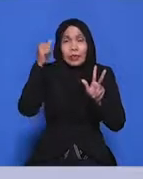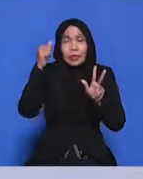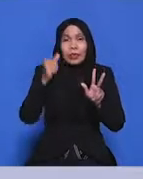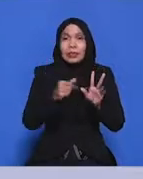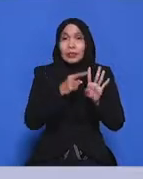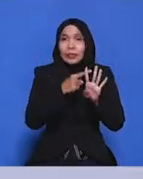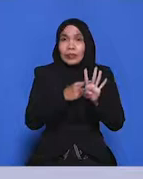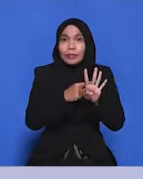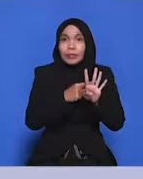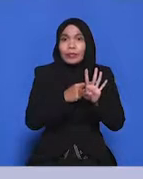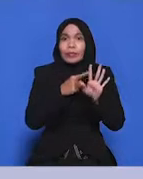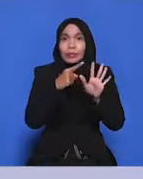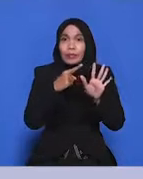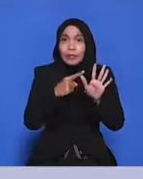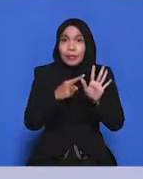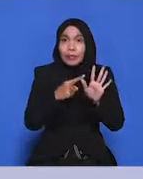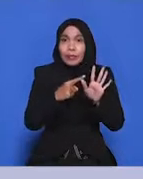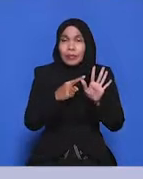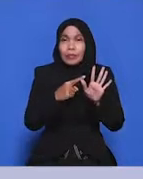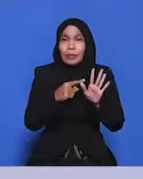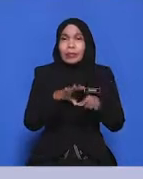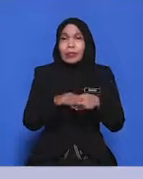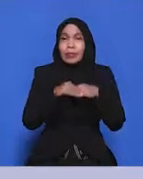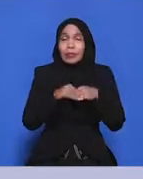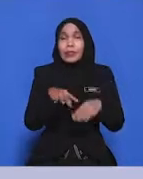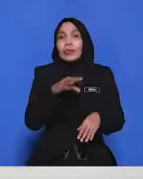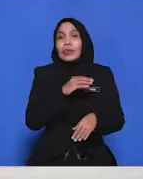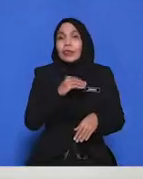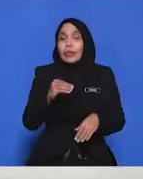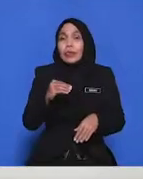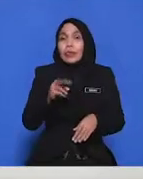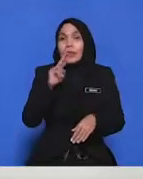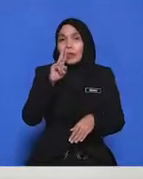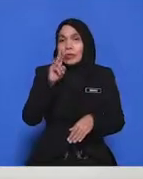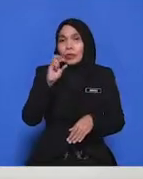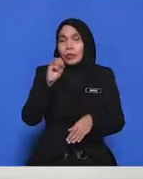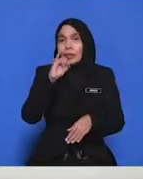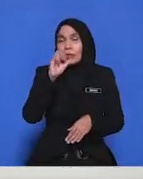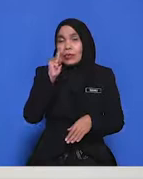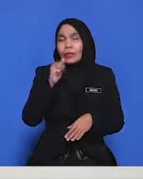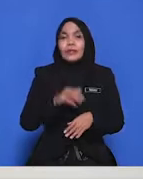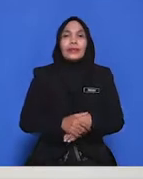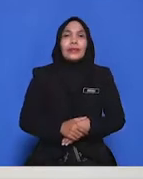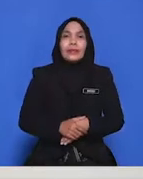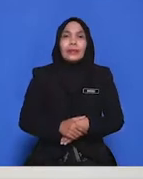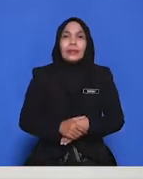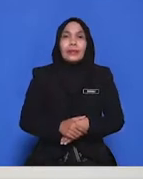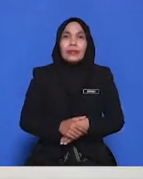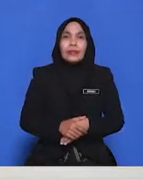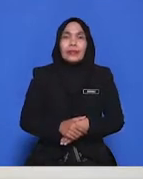Urdu, Perancis, Inggeris dan Rusia, yang menjadikan platform bagi